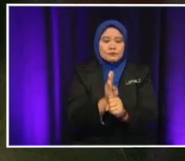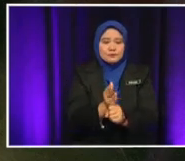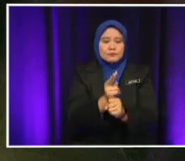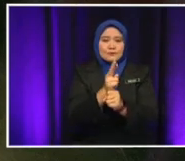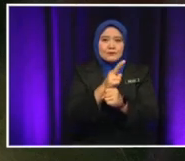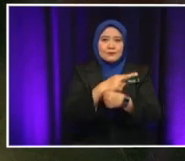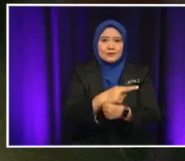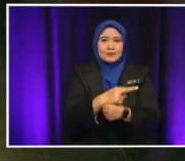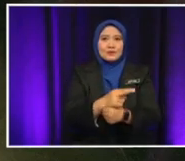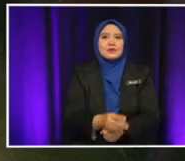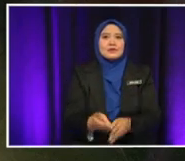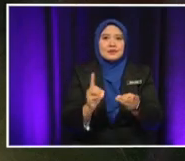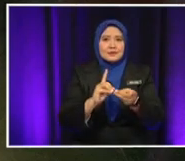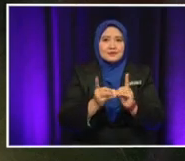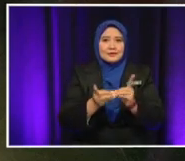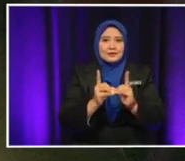Oke baik